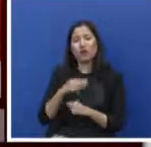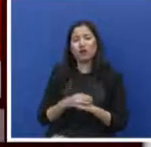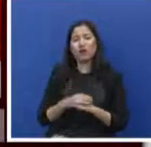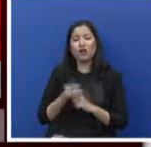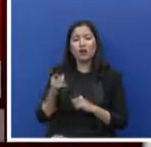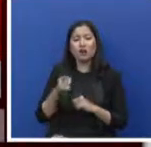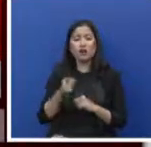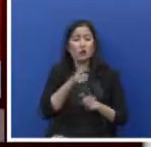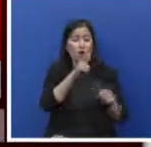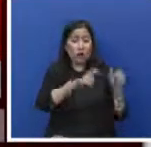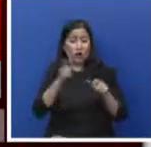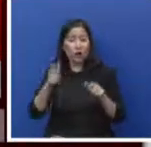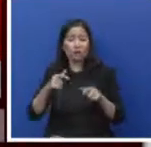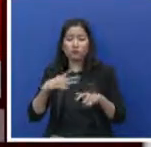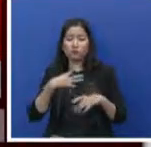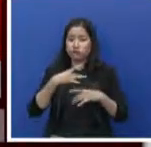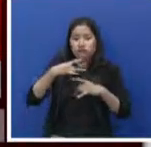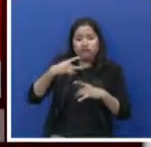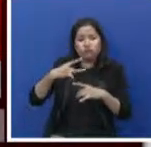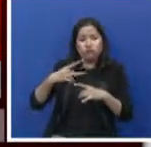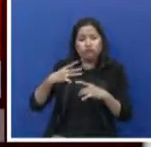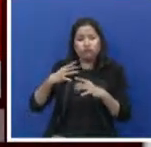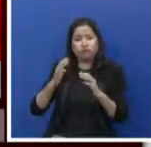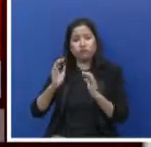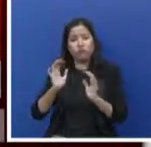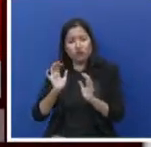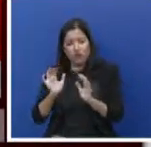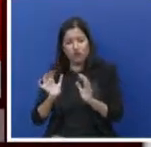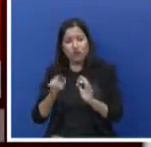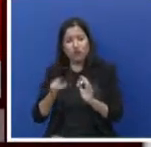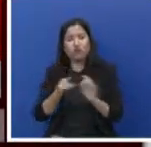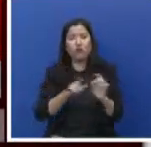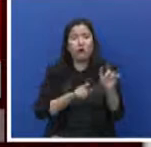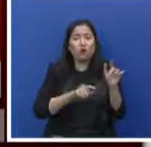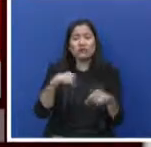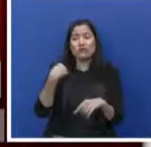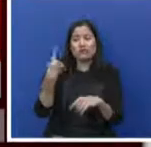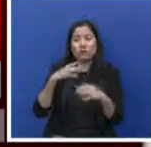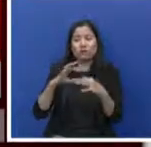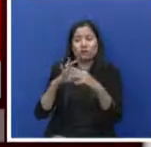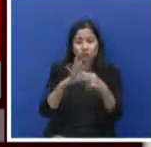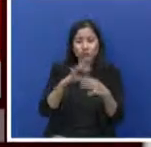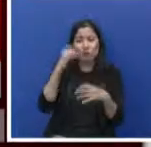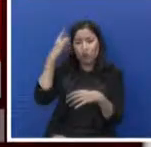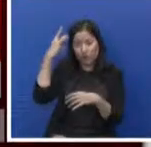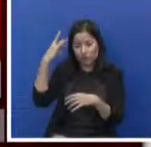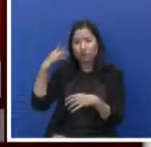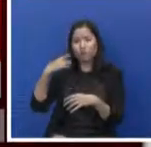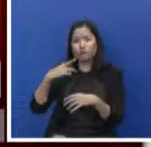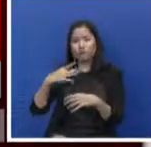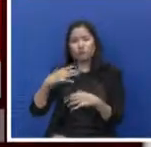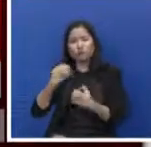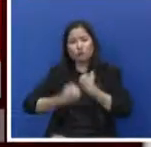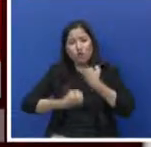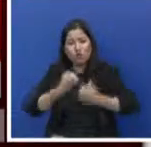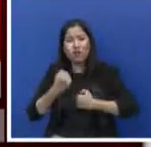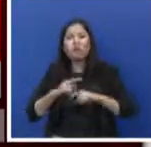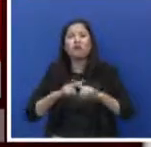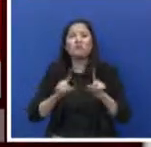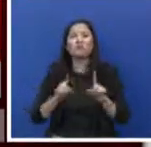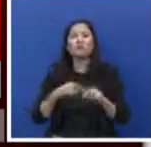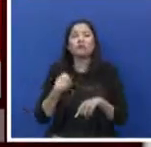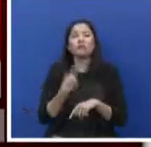Jadi antusiasmenya besar. Dan kami juga sangat antusias bersama dengan Gojek untuk meningkatkan kapasitasnya. Tapi tentu kami juga